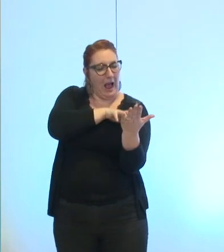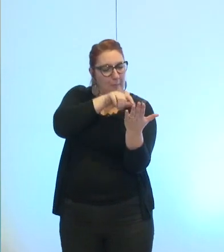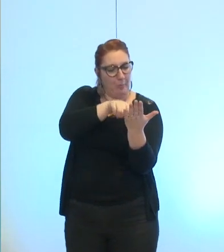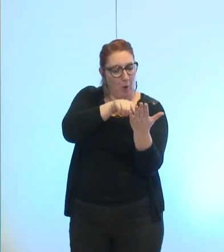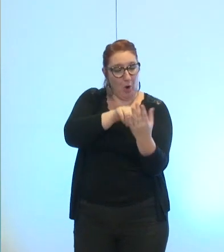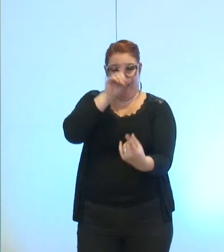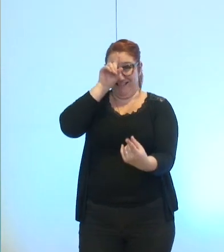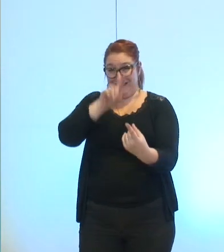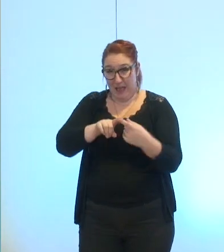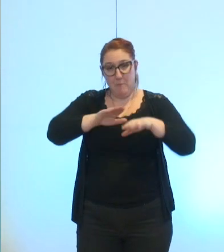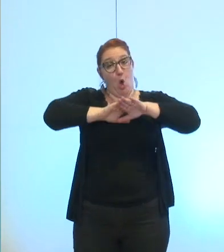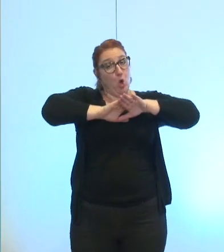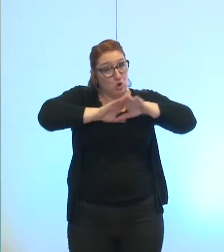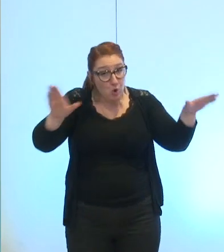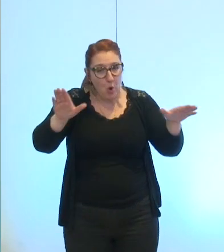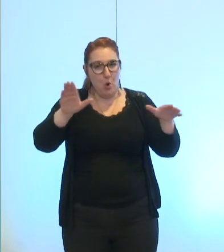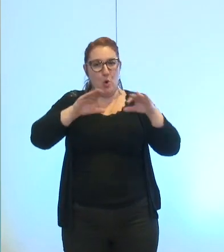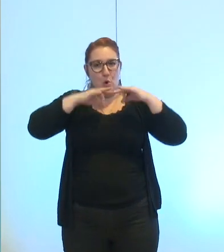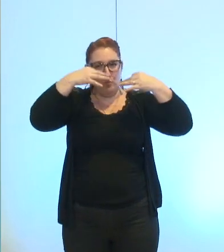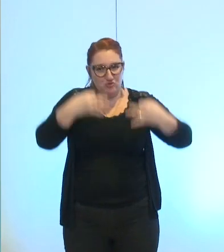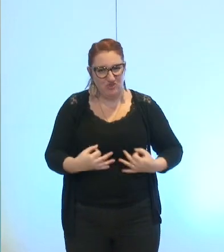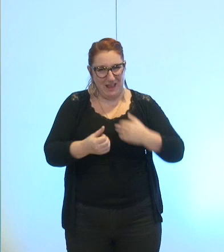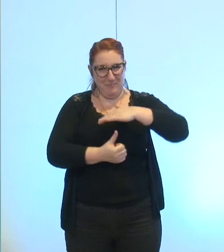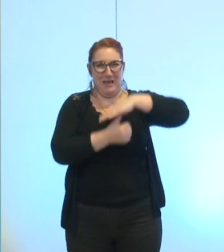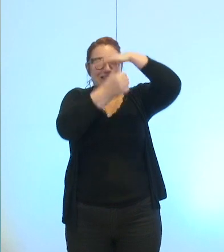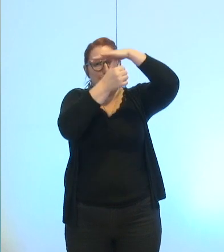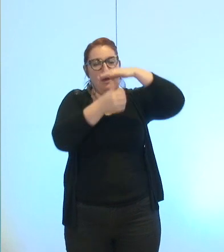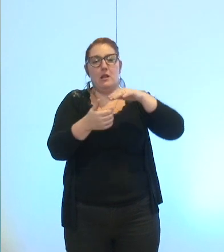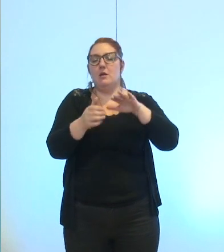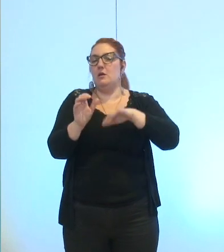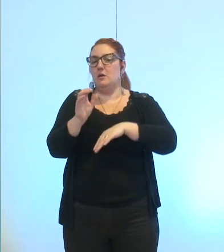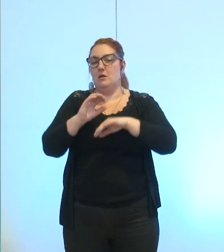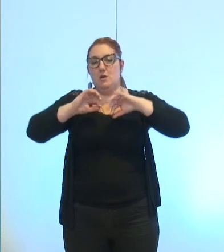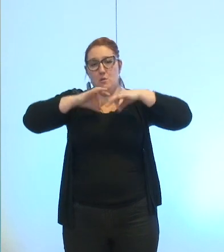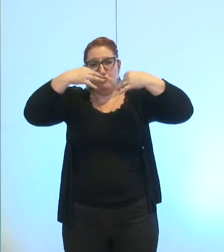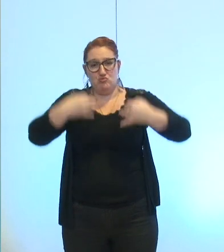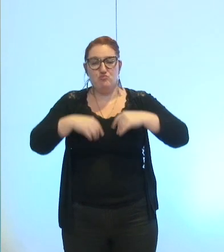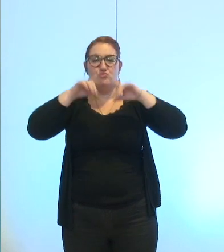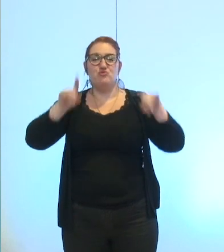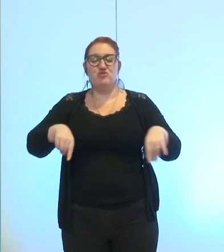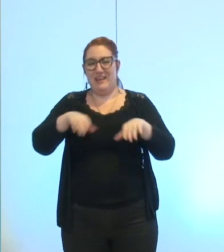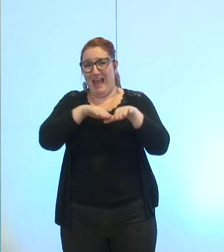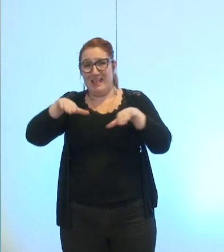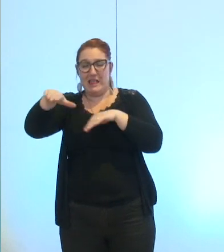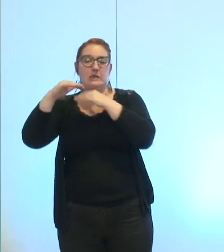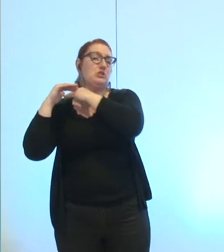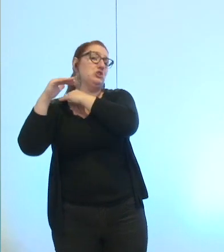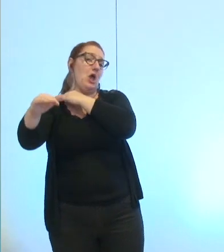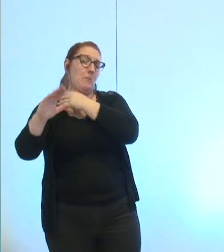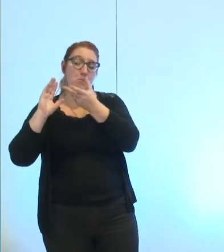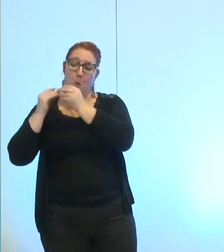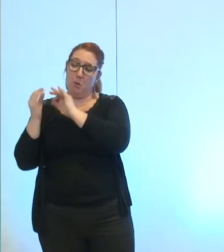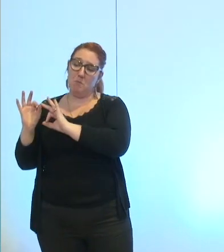que le budget principal les budgets annexes tant pour la plupart assez stable sur la période et n'ayant pas connu de